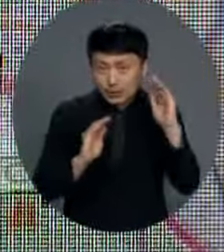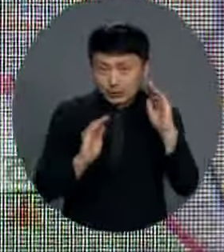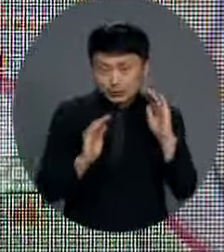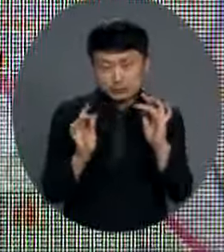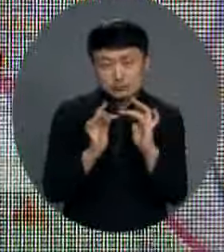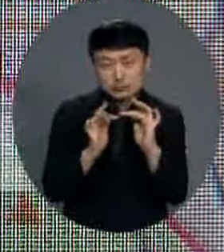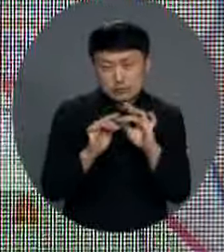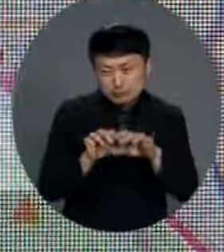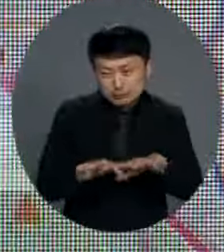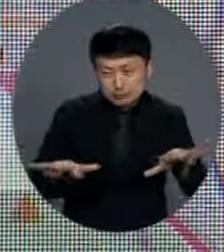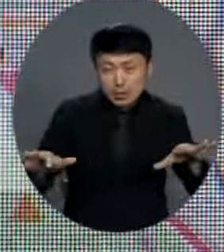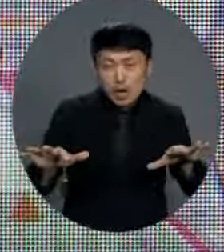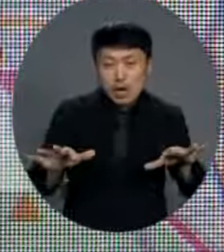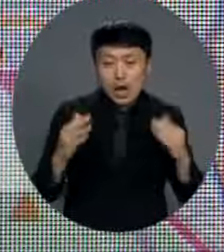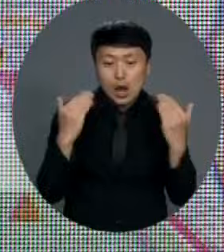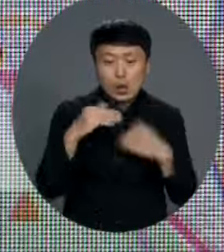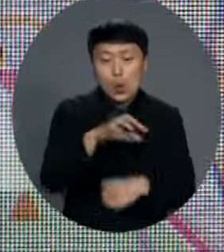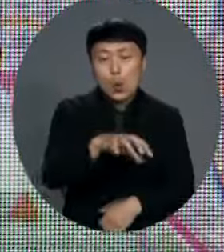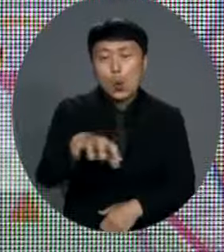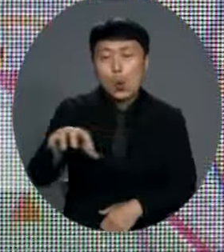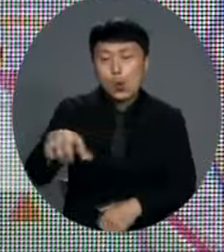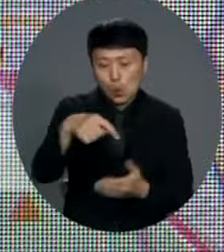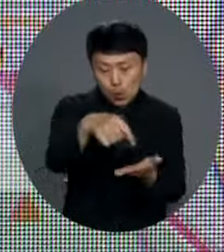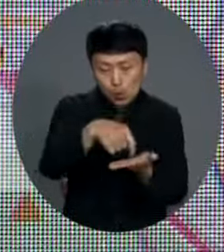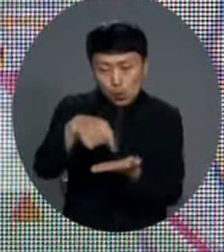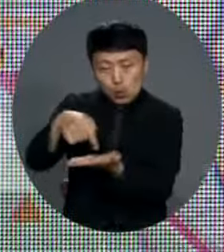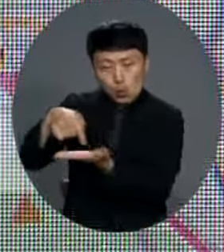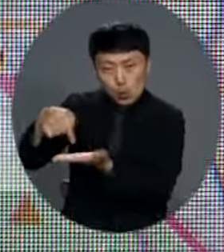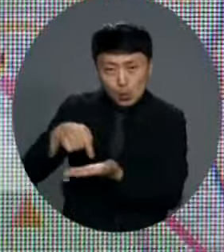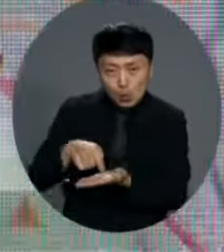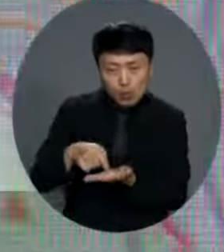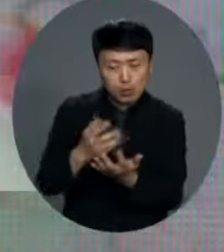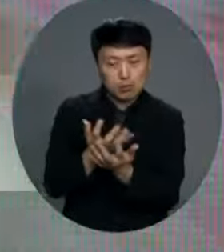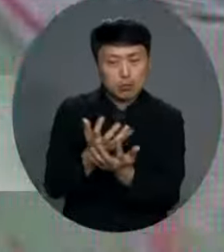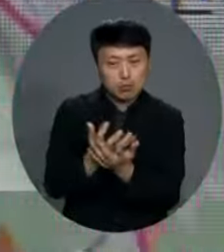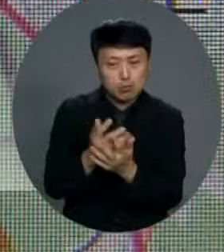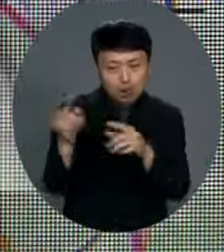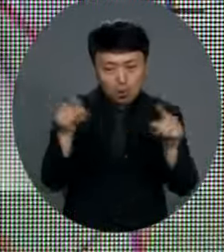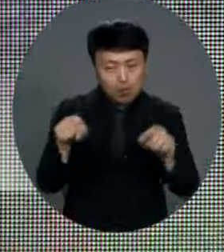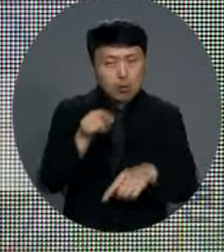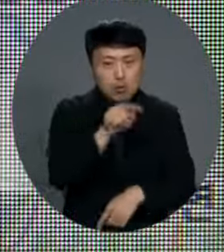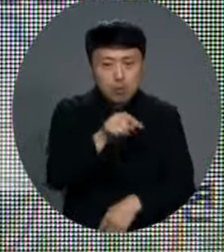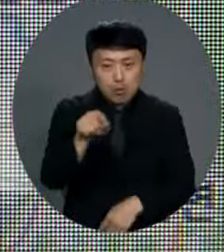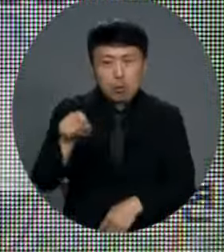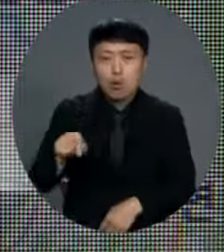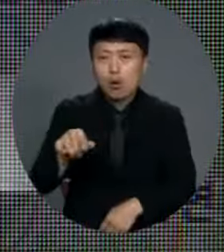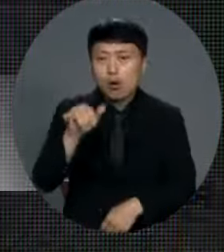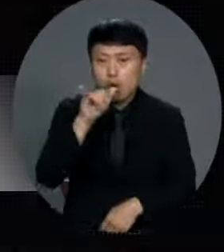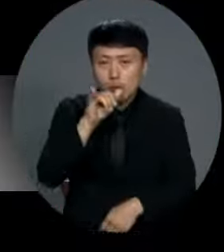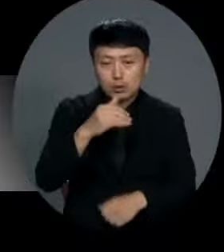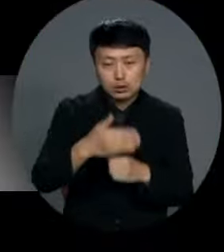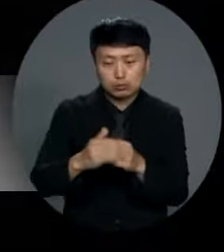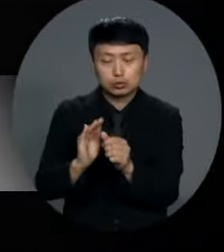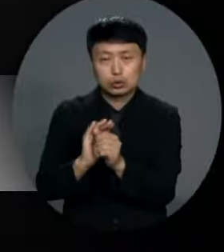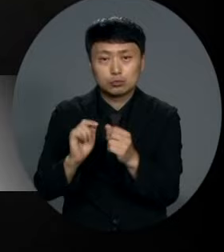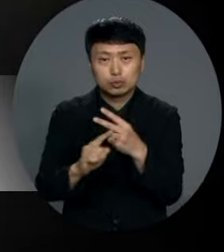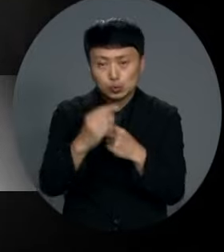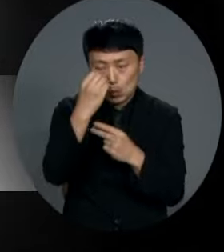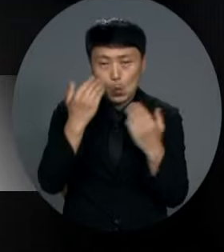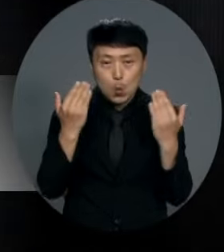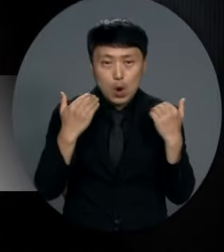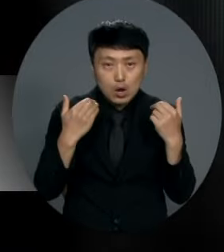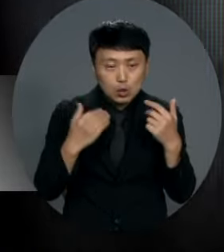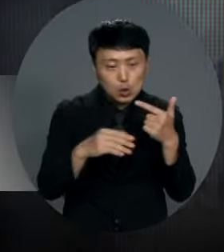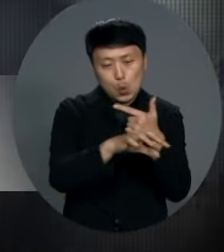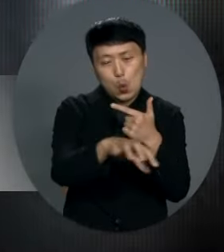피해학교 명단을 토대로 제보를 받아 참고용으로 만든 건데 경북의 중고등학교 여섯 곳에서 실제